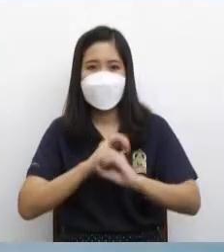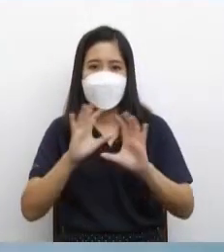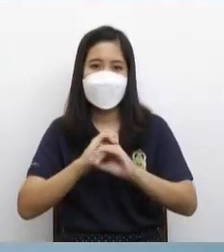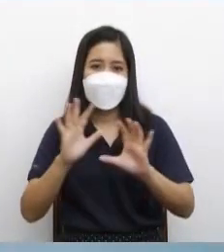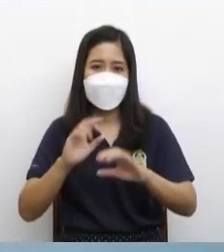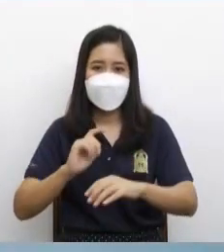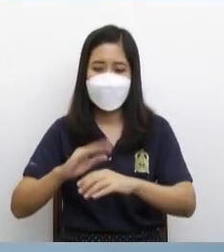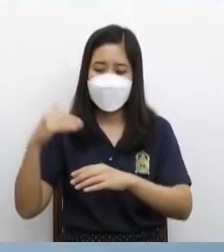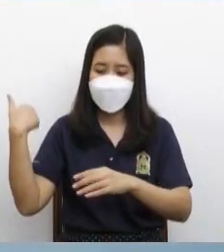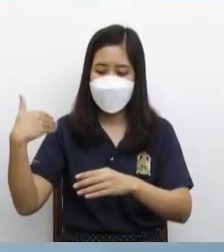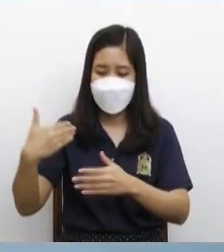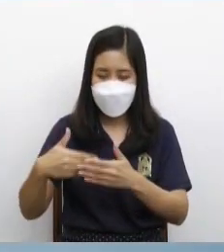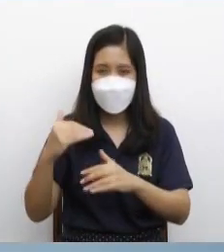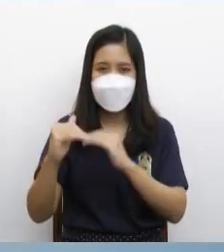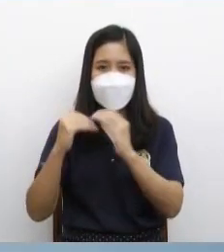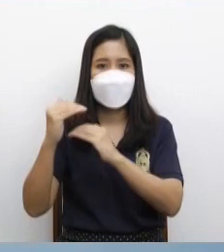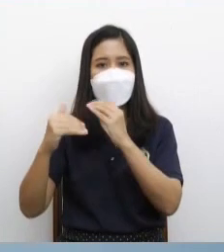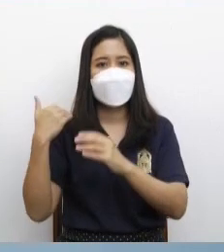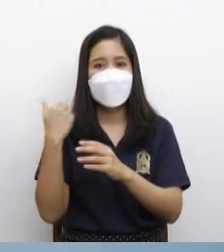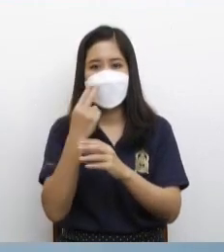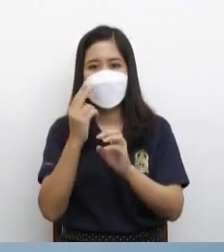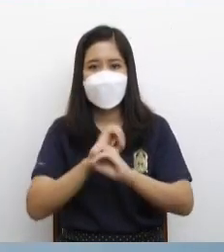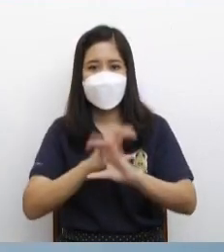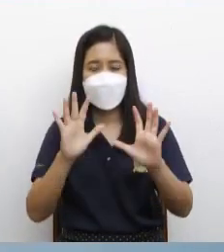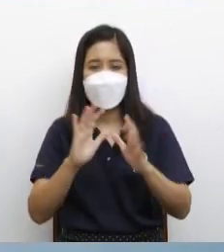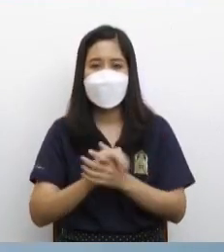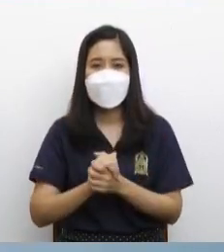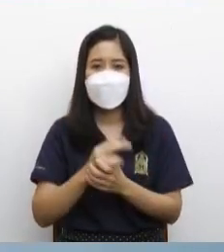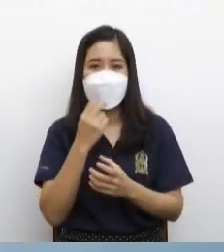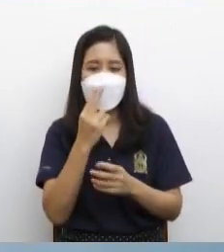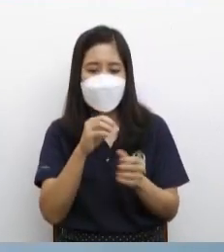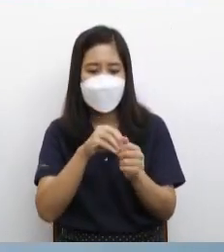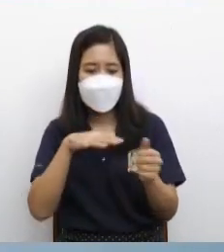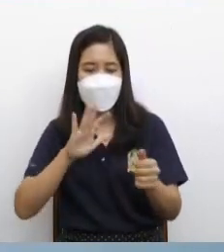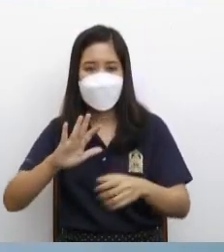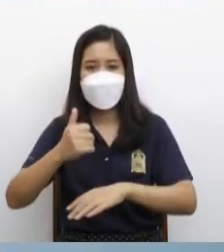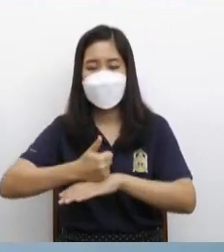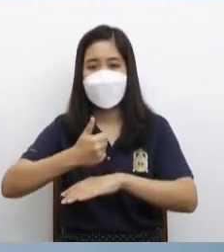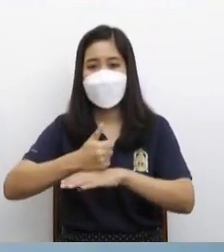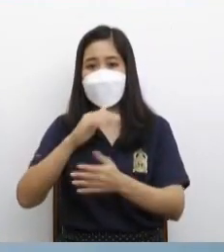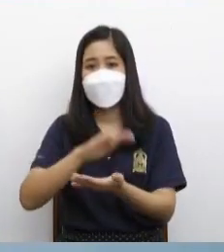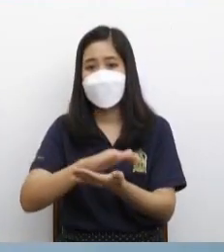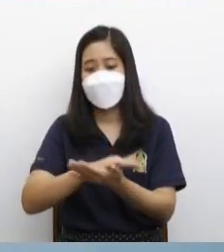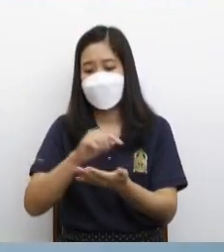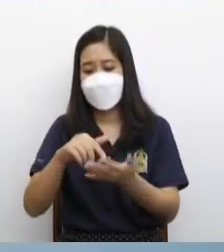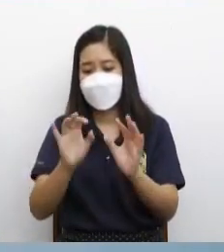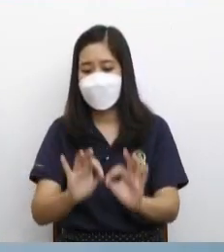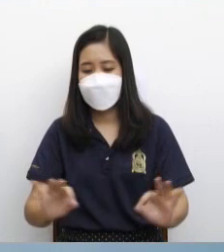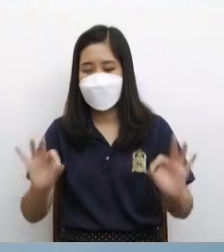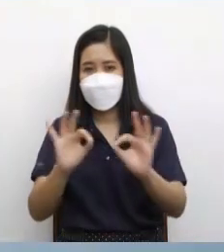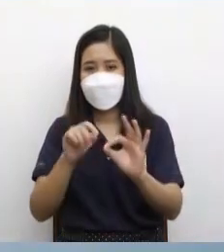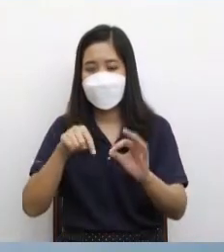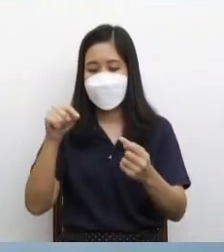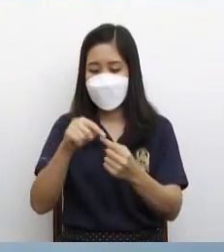ตามความเป็นผู้นำความเอาจริงเอาจังของผู้บริหารโรงเรียนนี้ถือว่าเป็นปัจจัยสำคัญในการที่จะยกระดับ